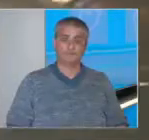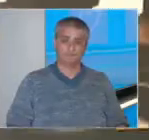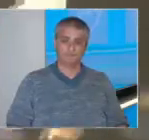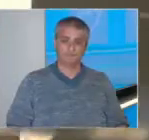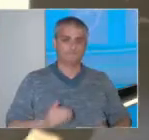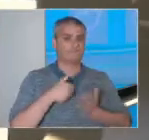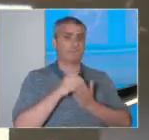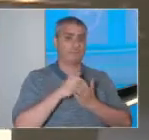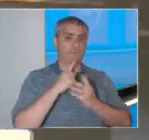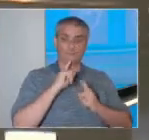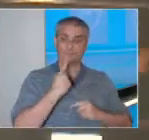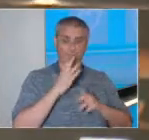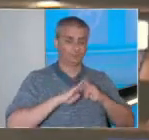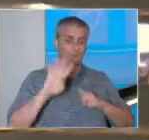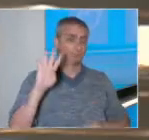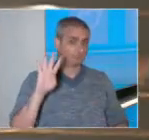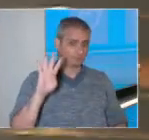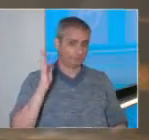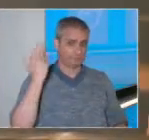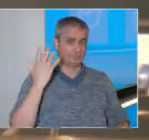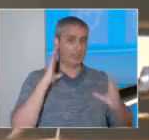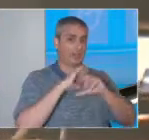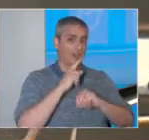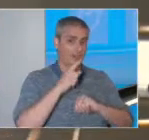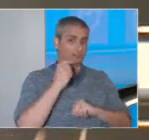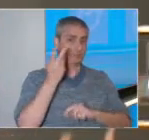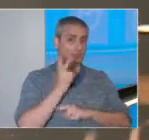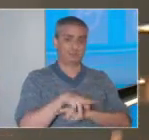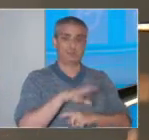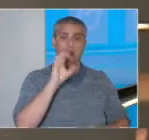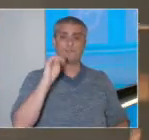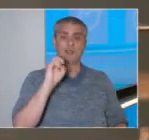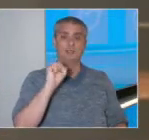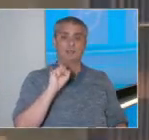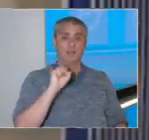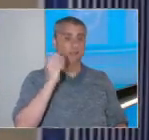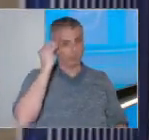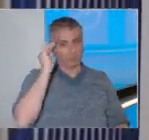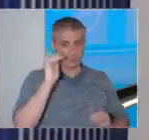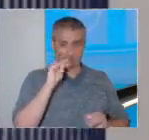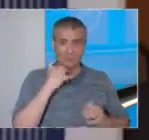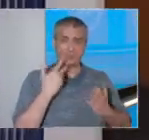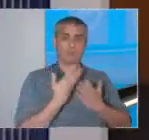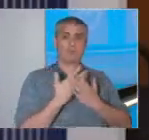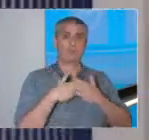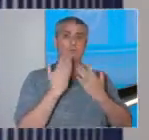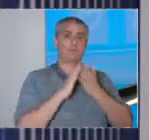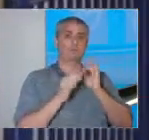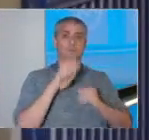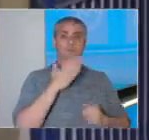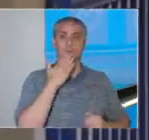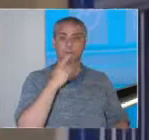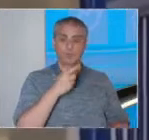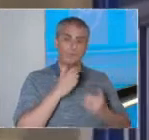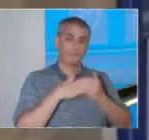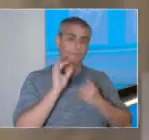תודה. ממשיכים הלאה, שנה וארבעה חודשים מאז הלילה שבו נרצחה מיכל סלע, זכרה לברכה, העיד הבוקר בבית המשפט המחוזי